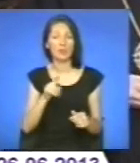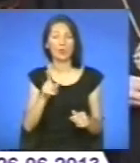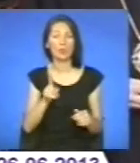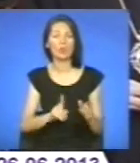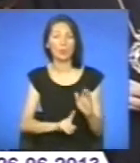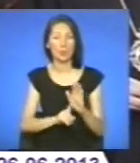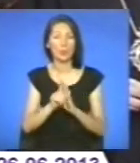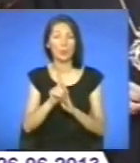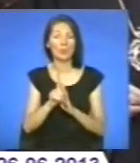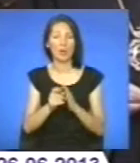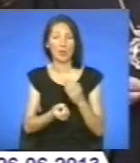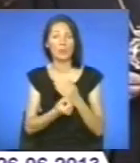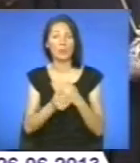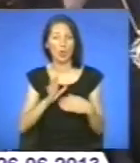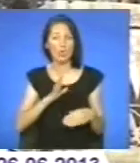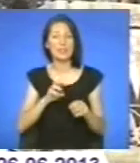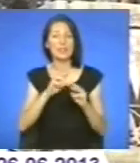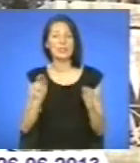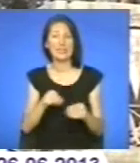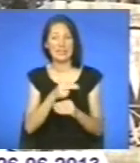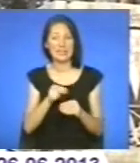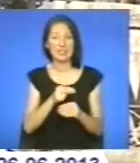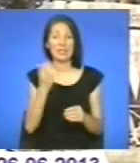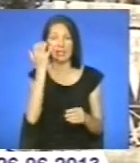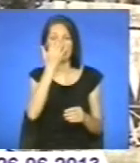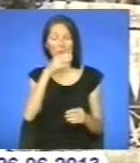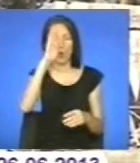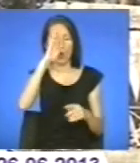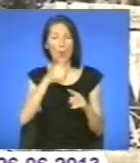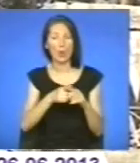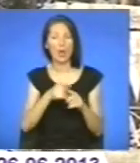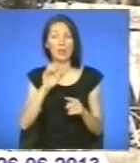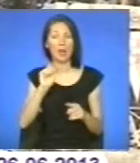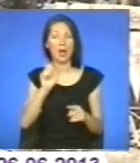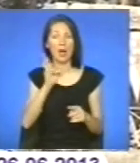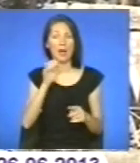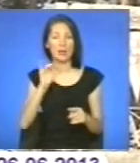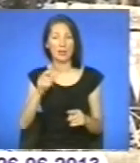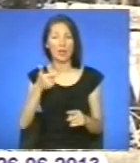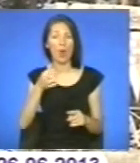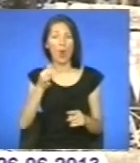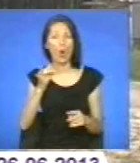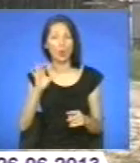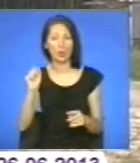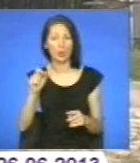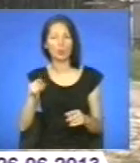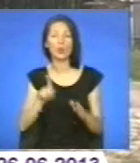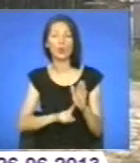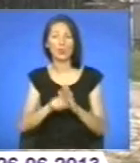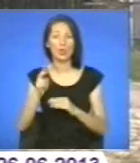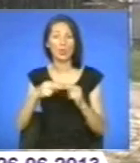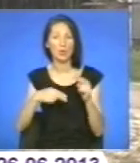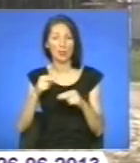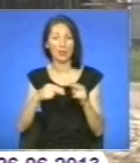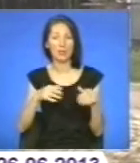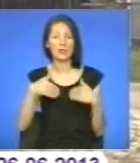Анни Гойської – Пилипа. Будівництво монастиря розпочали 10 років тому з ініціативи членів просвіти. Цього року освятили.